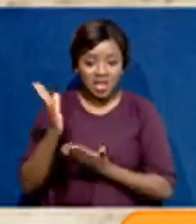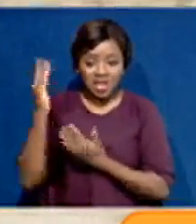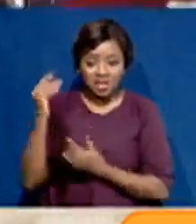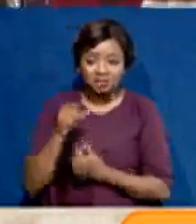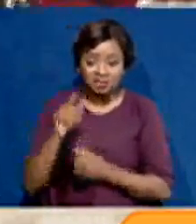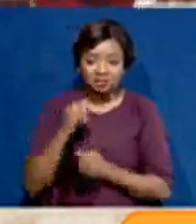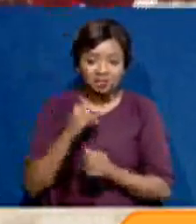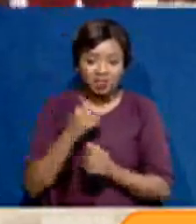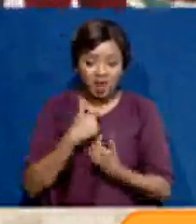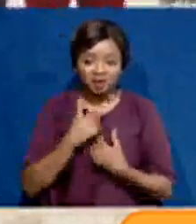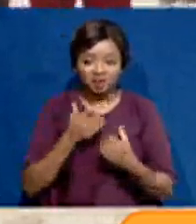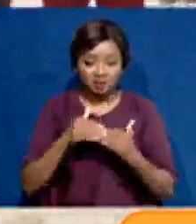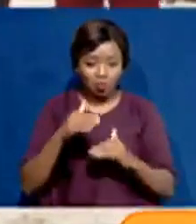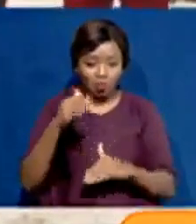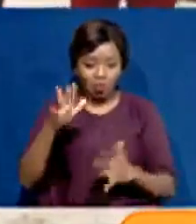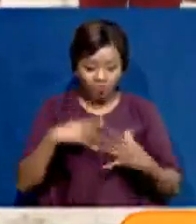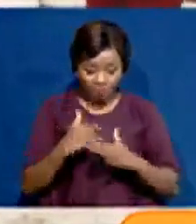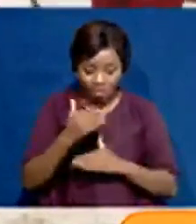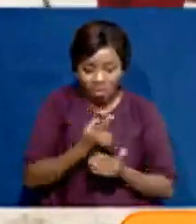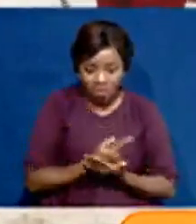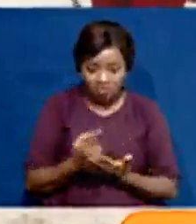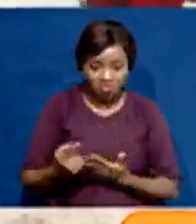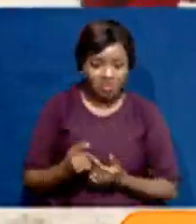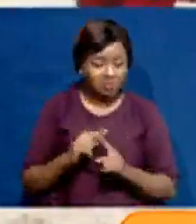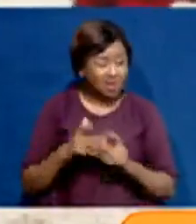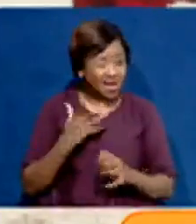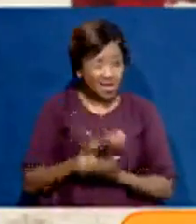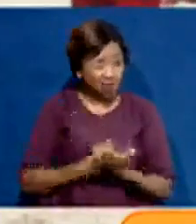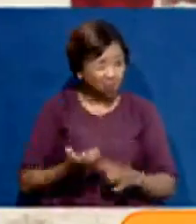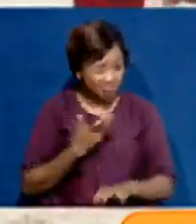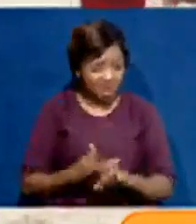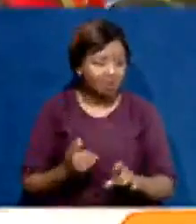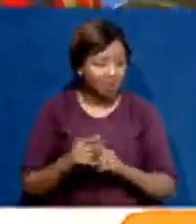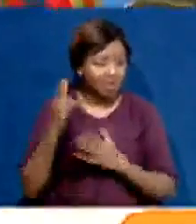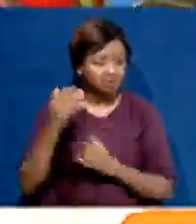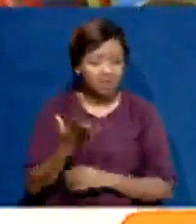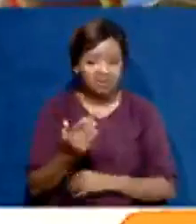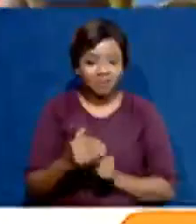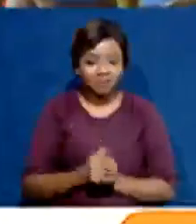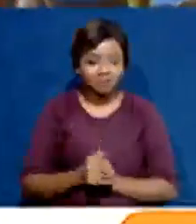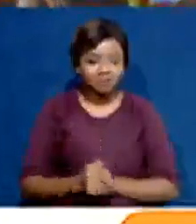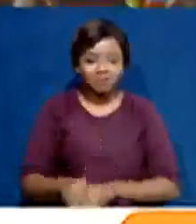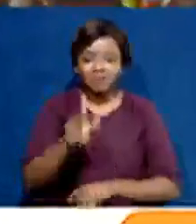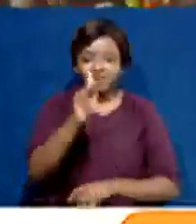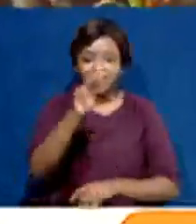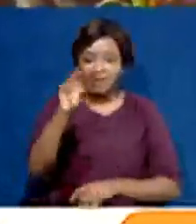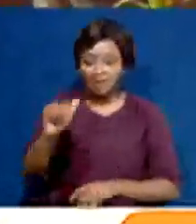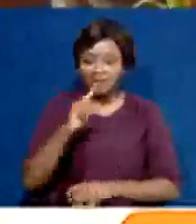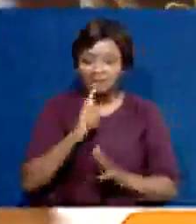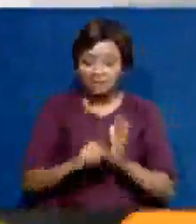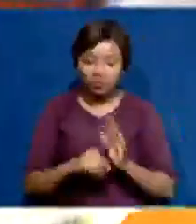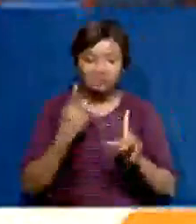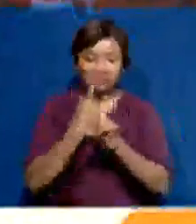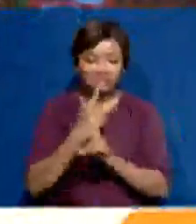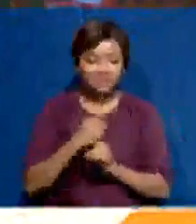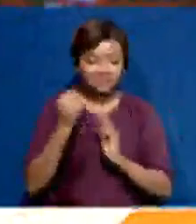experience increased numbers in a week, despite the harsh economic times. According to the Kenya Maritime Authority, stringent measures